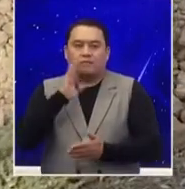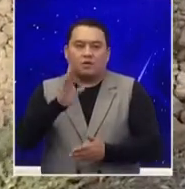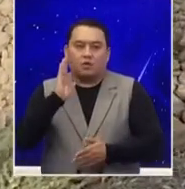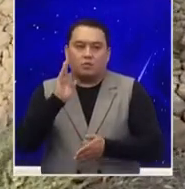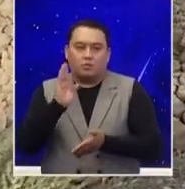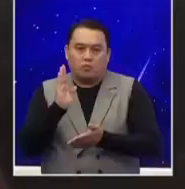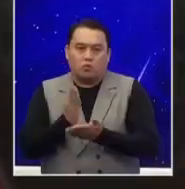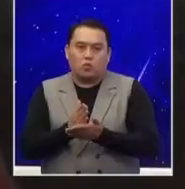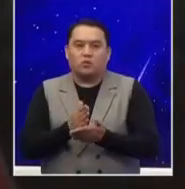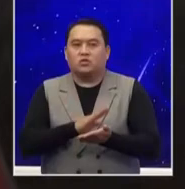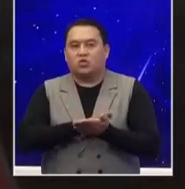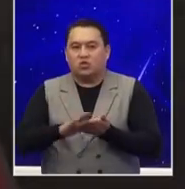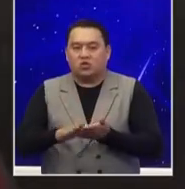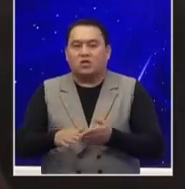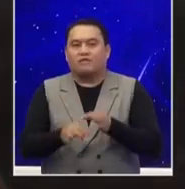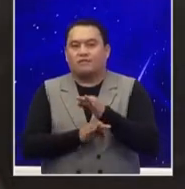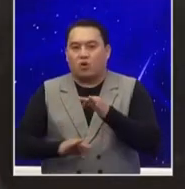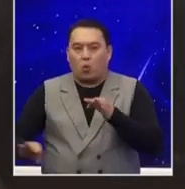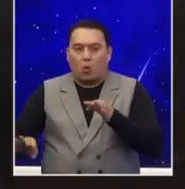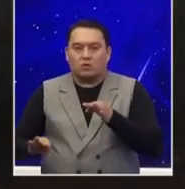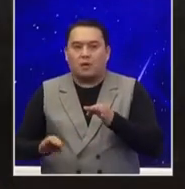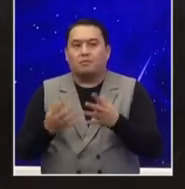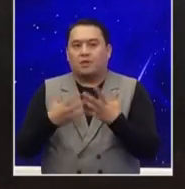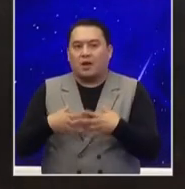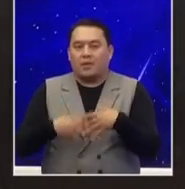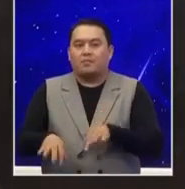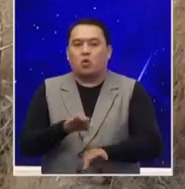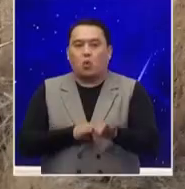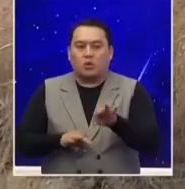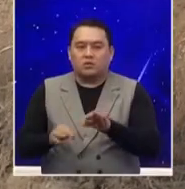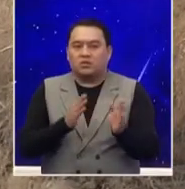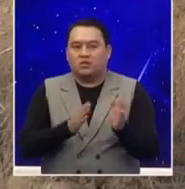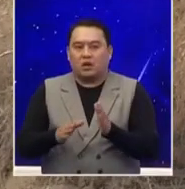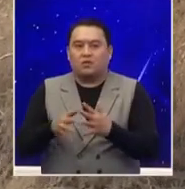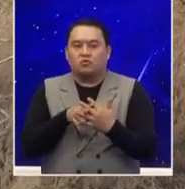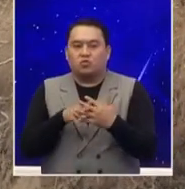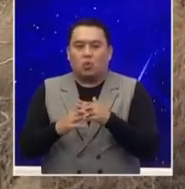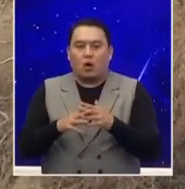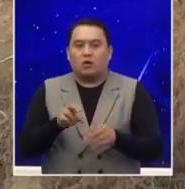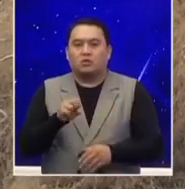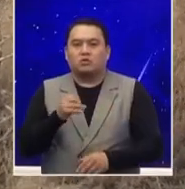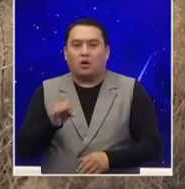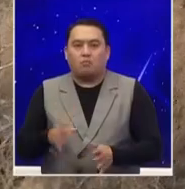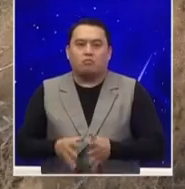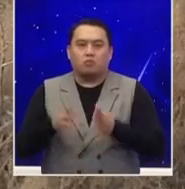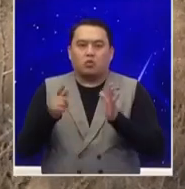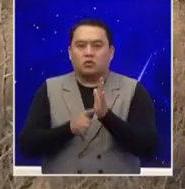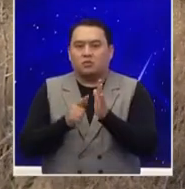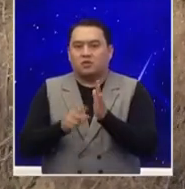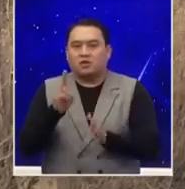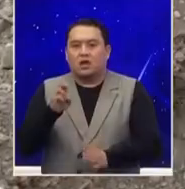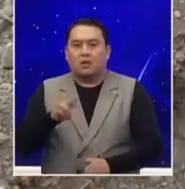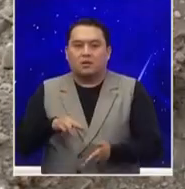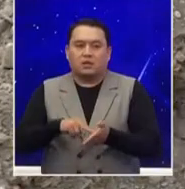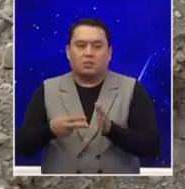быть и система ее очистки и канализации по расчетам проектировщиков система в поселке агши должна быть более 70 километров